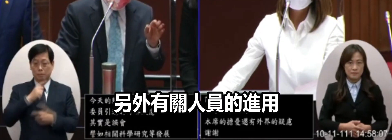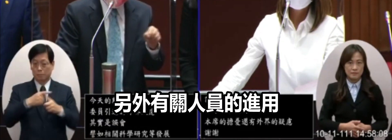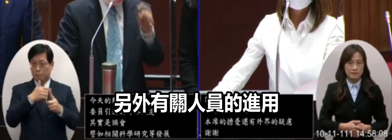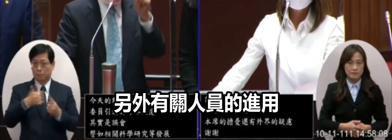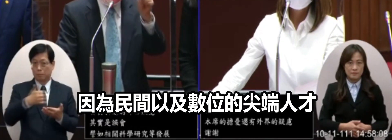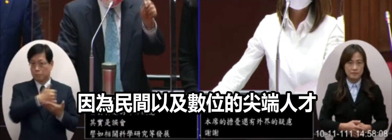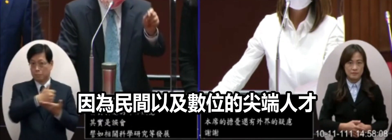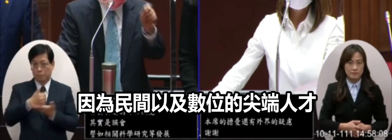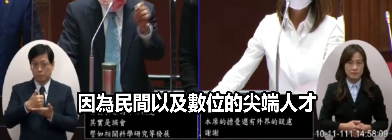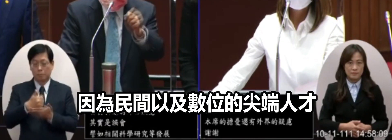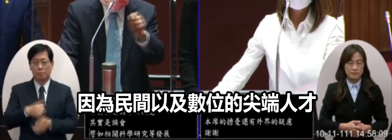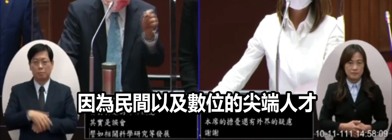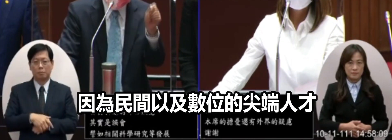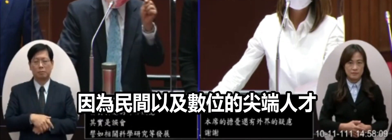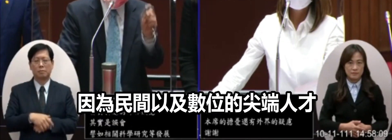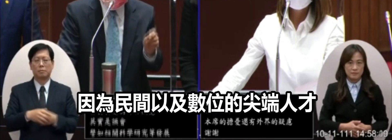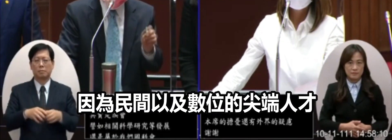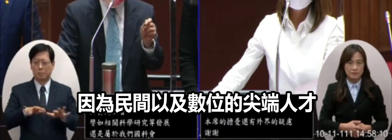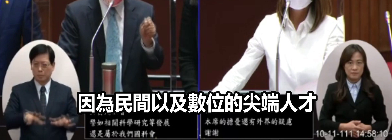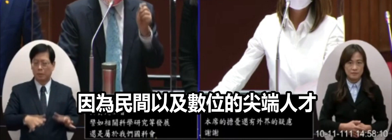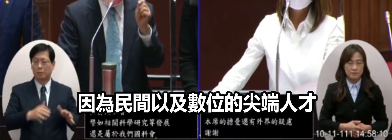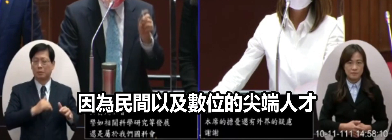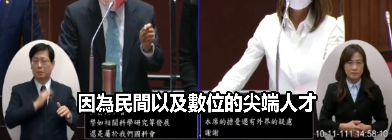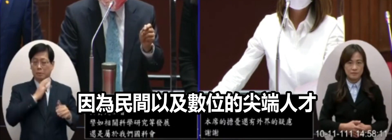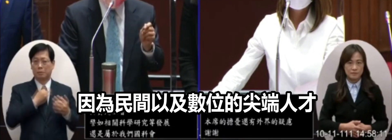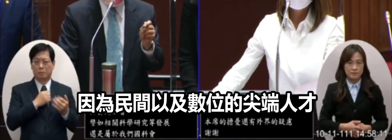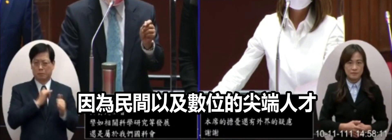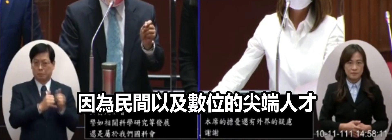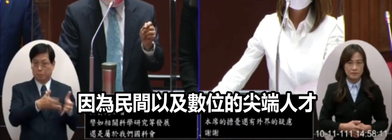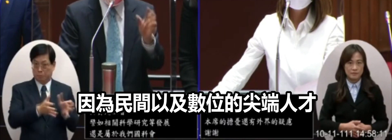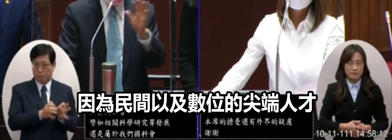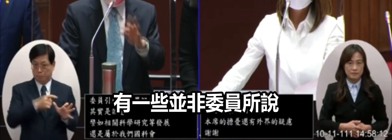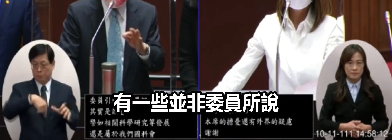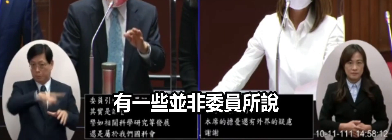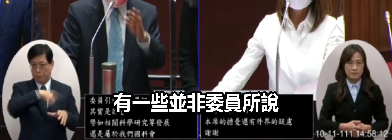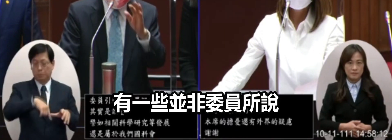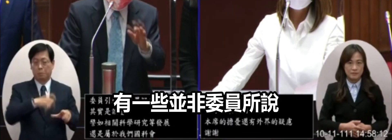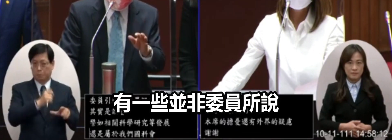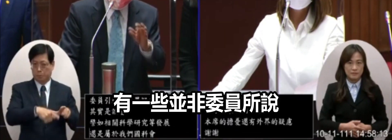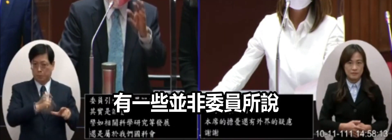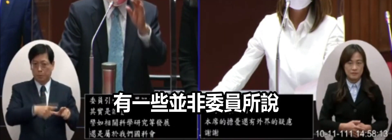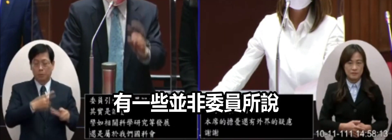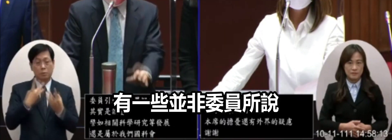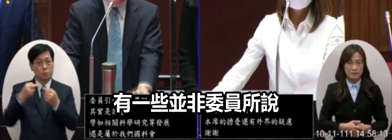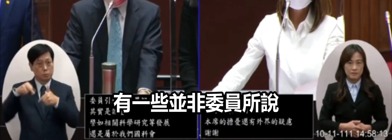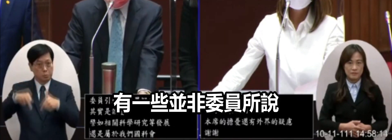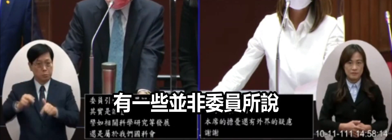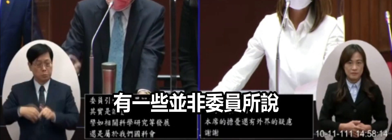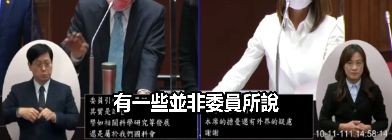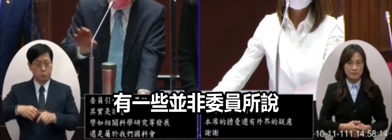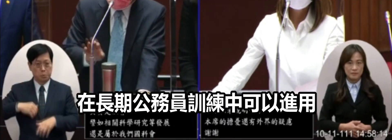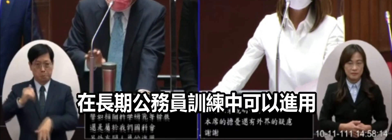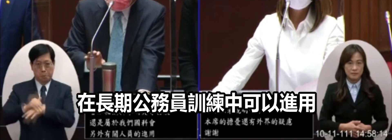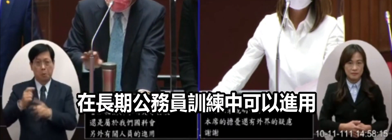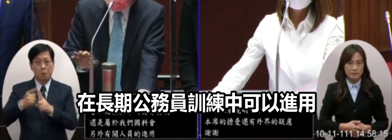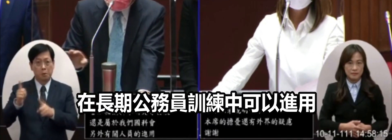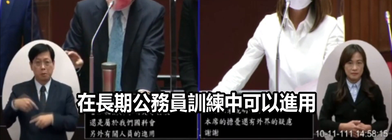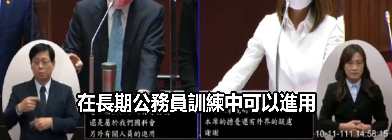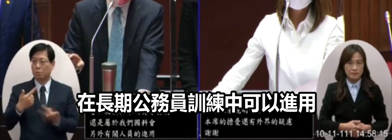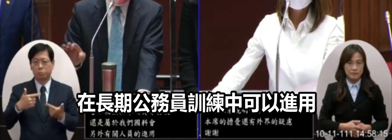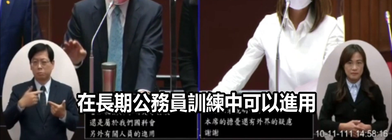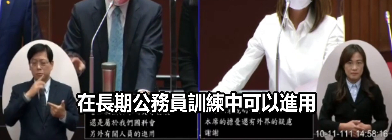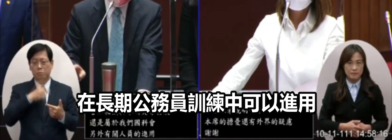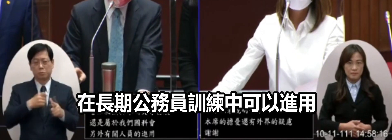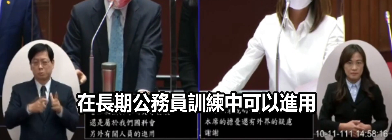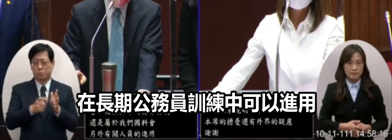禁用，因为民间以及数位的尖端人才有一些并非委员所说在长期